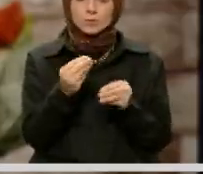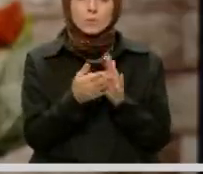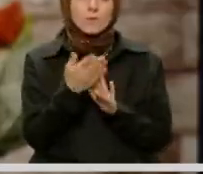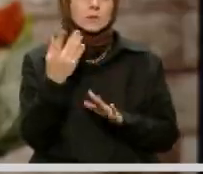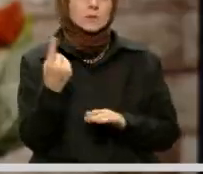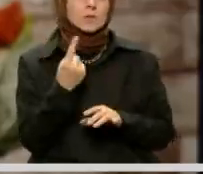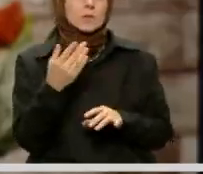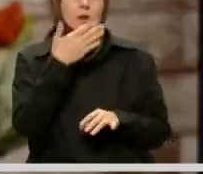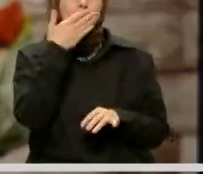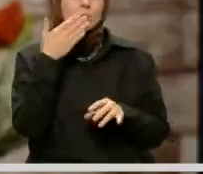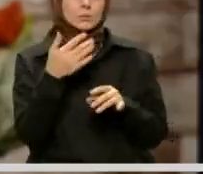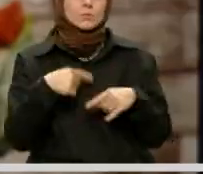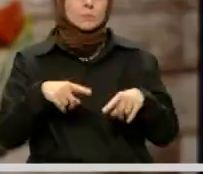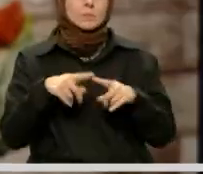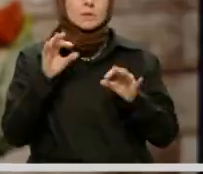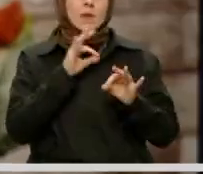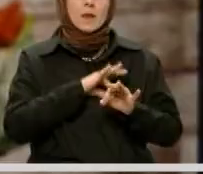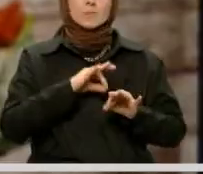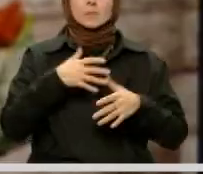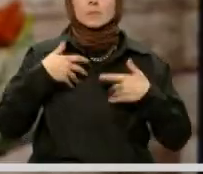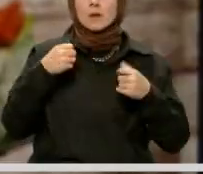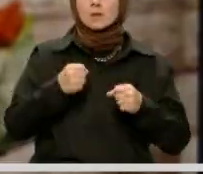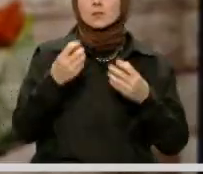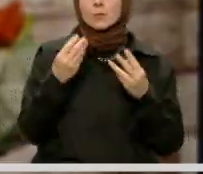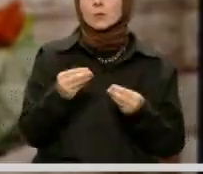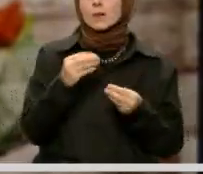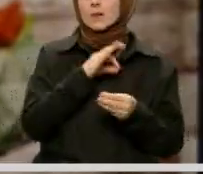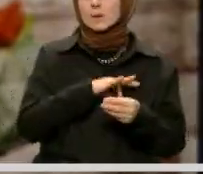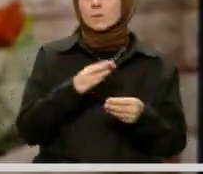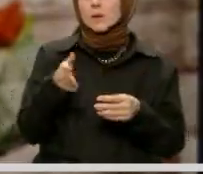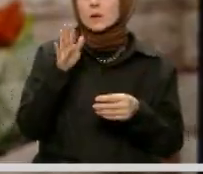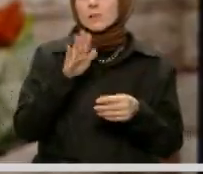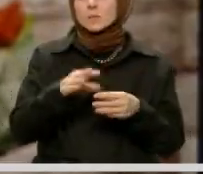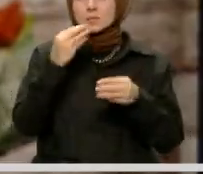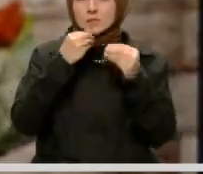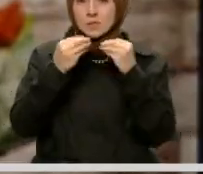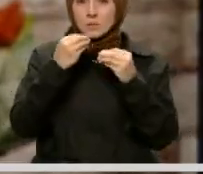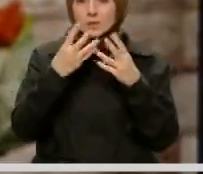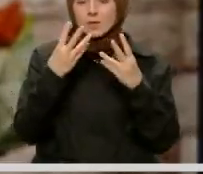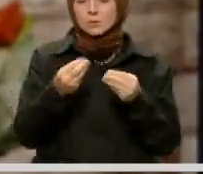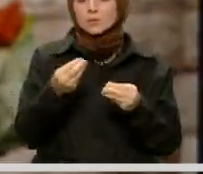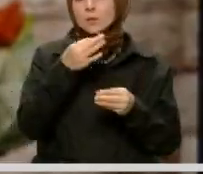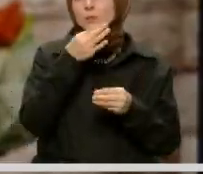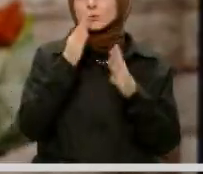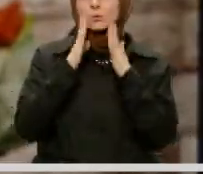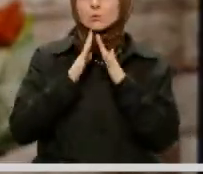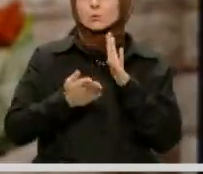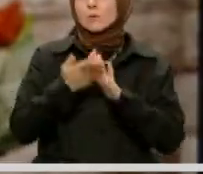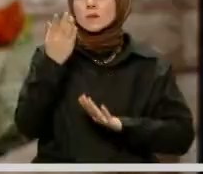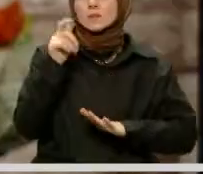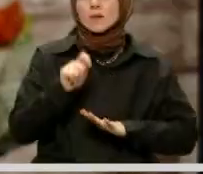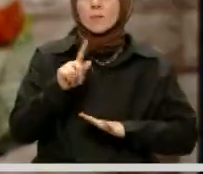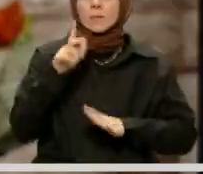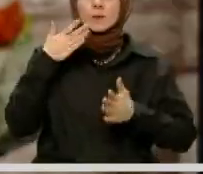bizi hem sağlık açısından hem de diğer nimetler açısından şükrümüzü arttıran bir ibadettir. Oruç bizi sağlıklı kılan